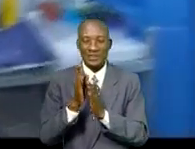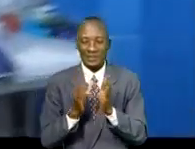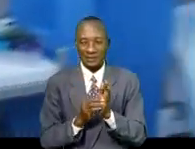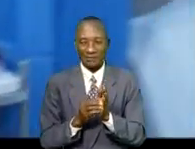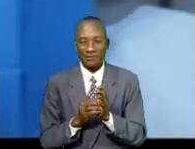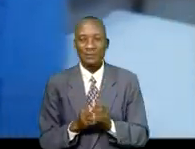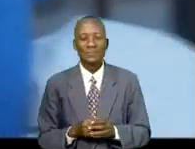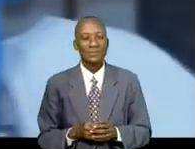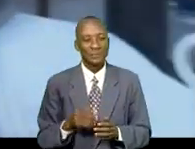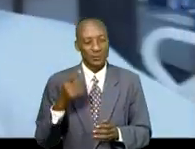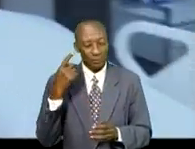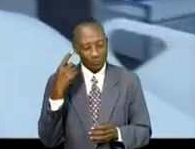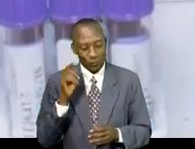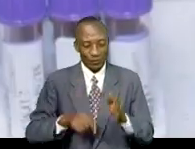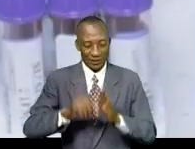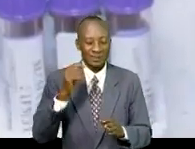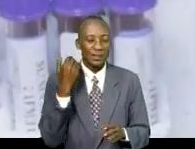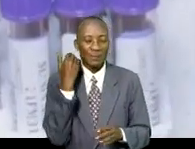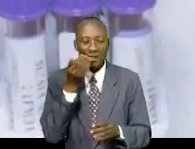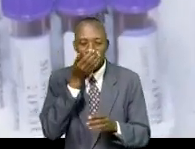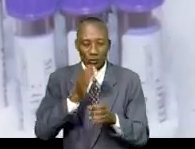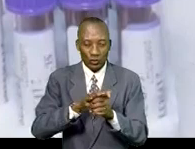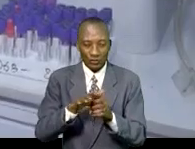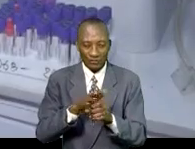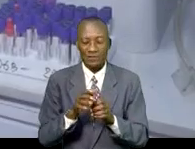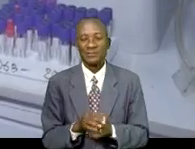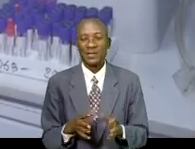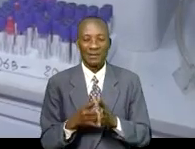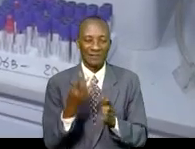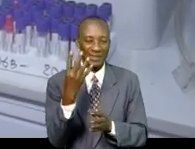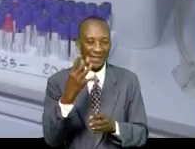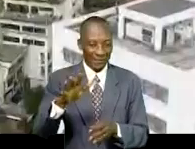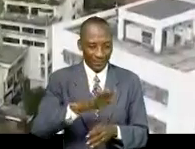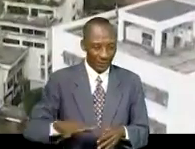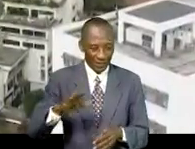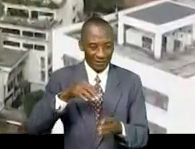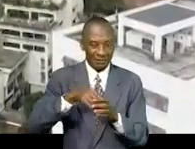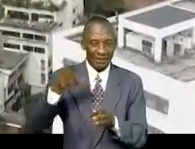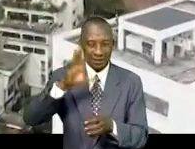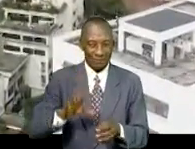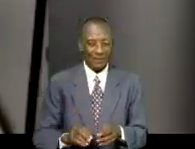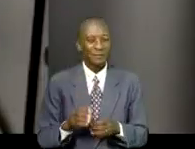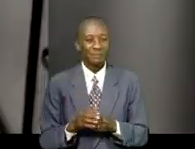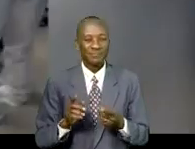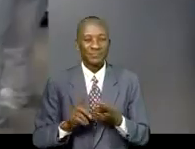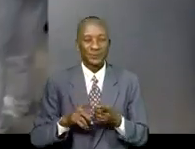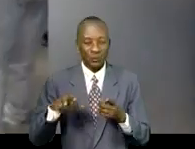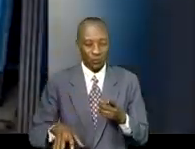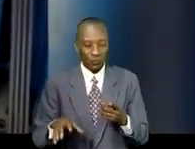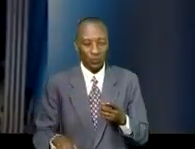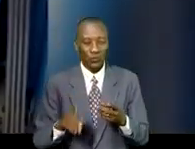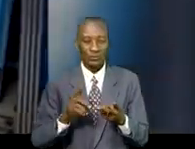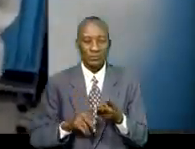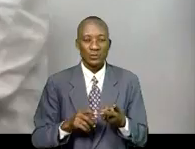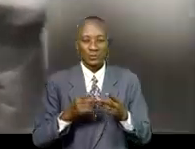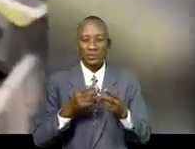cette pandémie à coronavirus, a concerné 4 pays d'Afrique, à savoir pour l'Afrique centrale, la RDC,